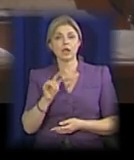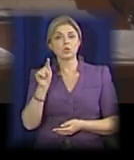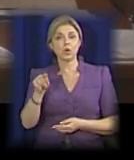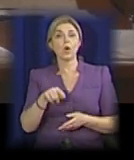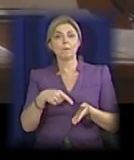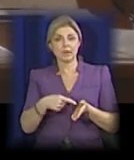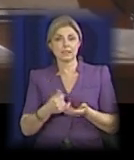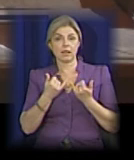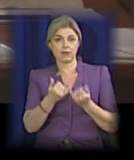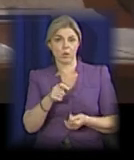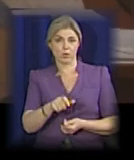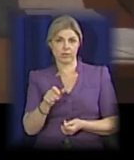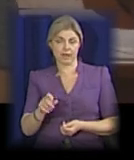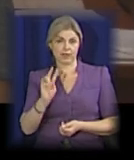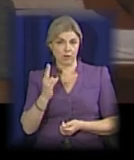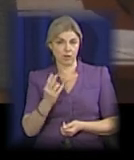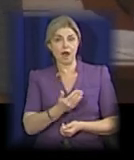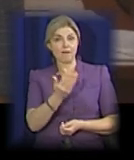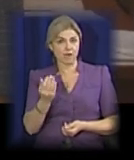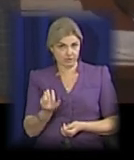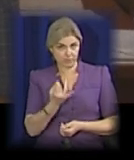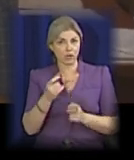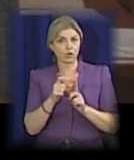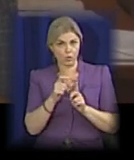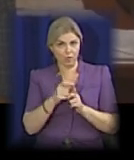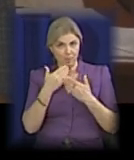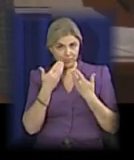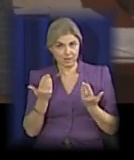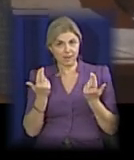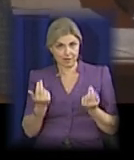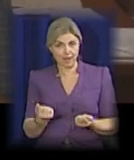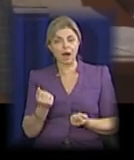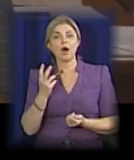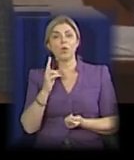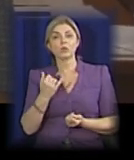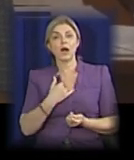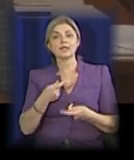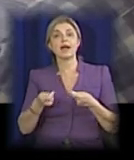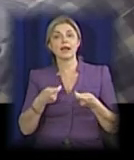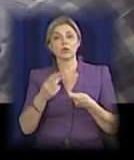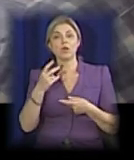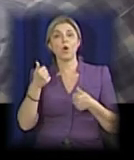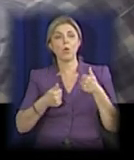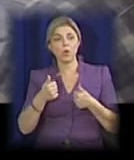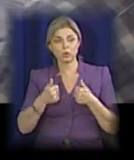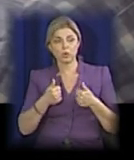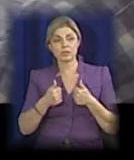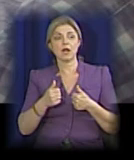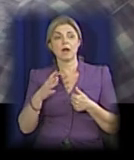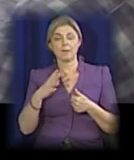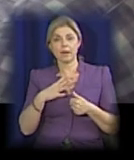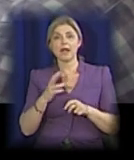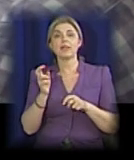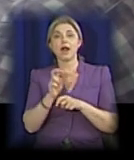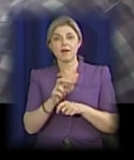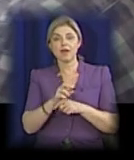людей» Миколаїв. Вас зацікавило останнє слово, так? До нас на ринок, на конкурс, вірніше, подала заявку